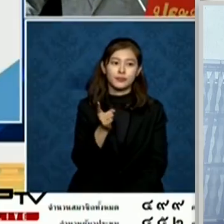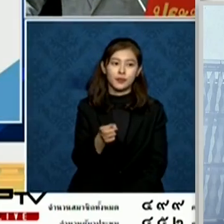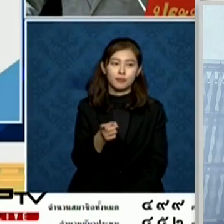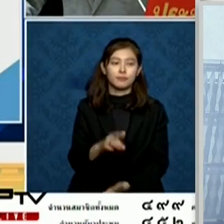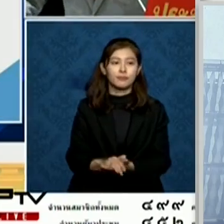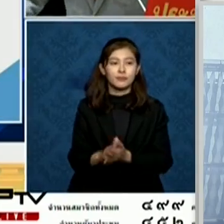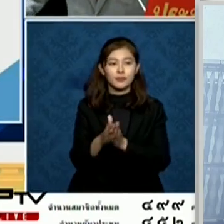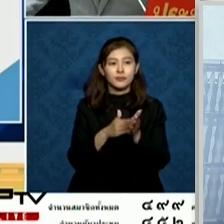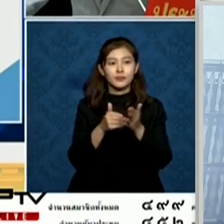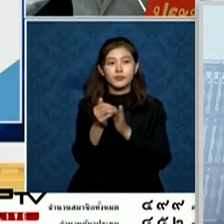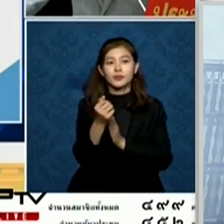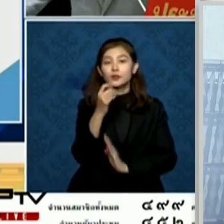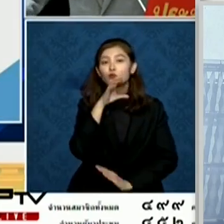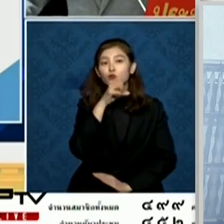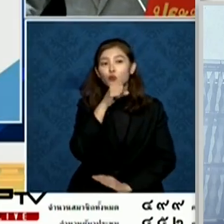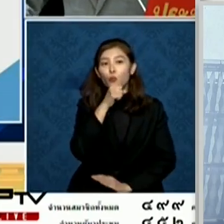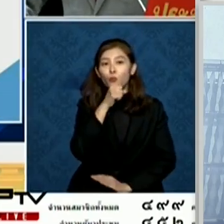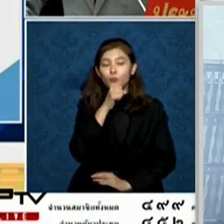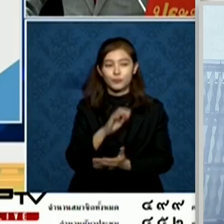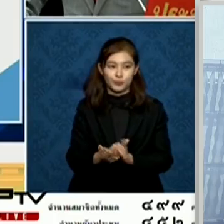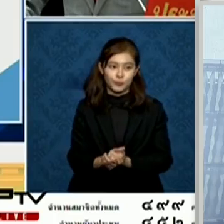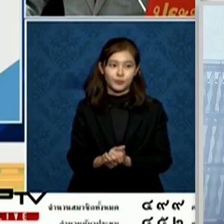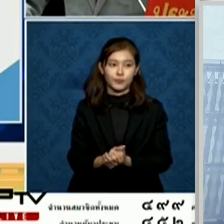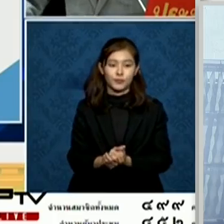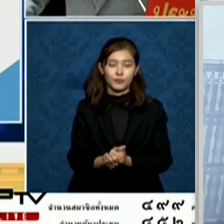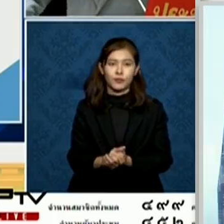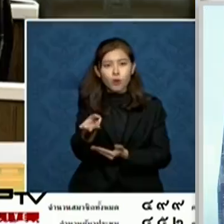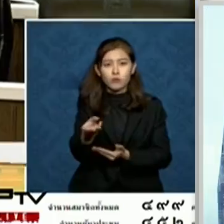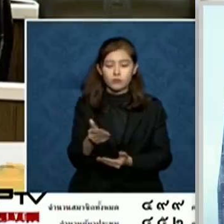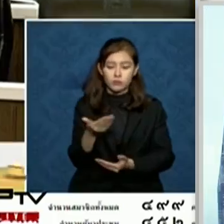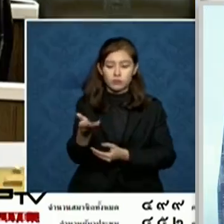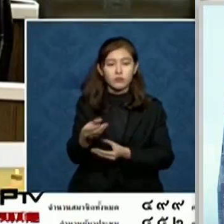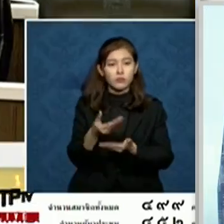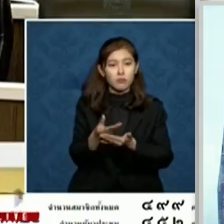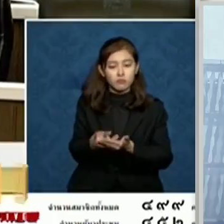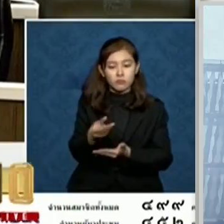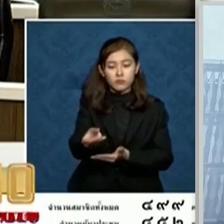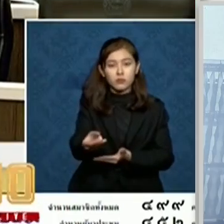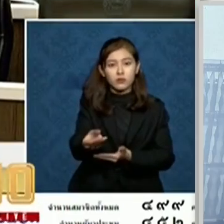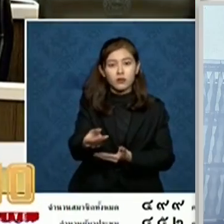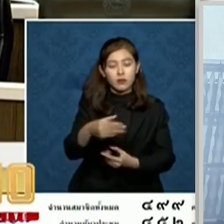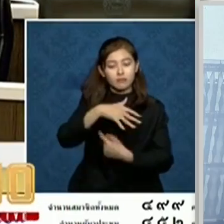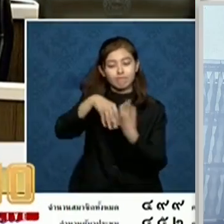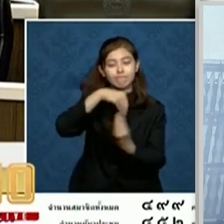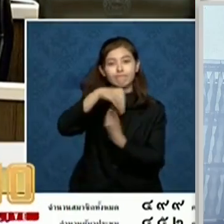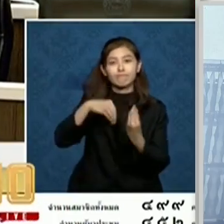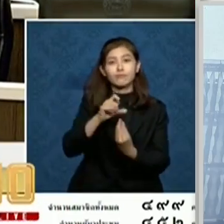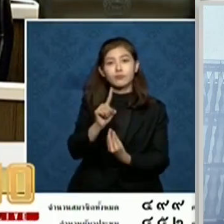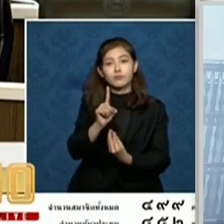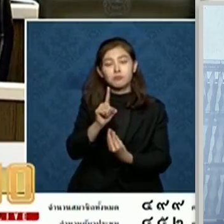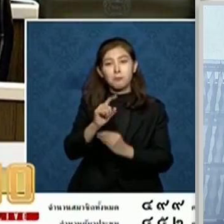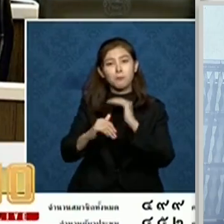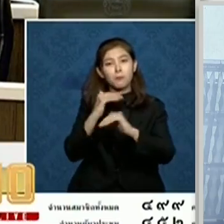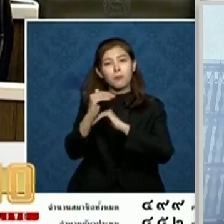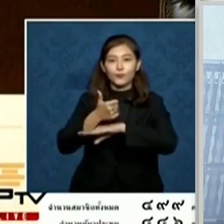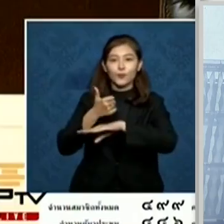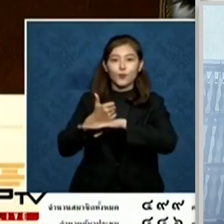น่ะเร่งจริงแต่ปรากฏว่าประชุมเสร็จแล้วออกมาตั้งอนุกรรมการกันอันนี้หนังคนละม้วนแล้วนะครับเป็นหนังยาวคุณจุรินทร์ก็เลยตั้งคำถามบอกว่าลากยาว